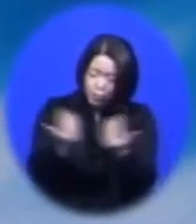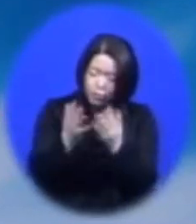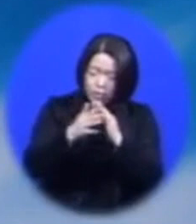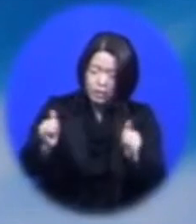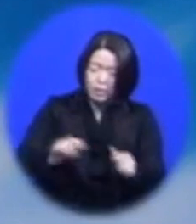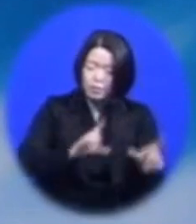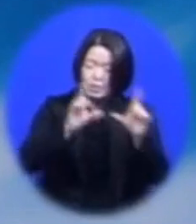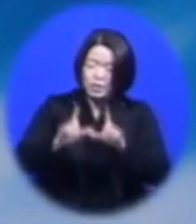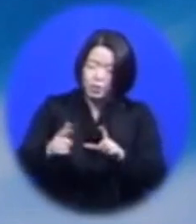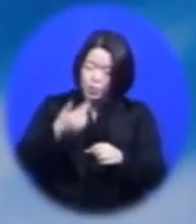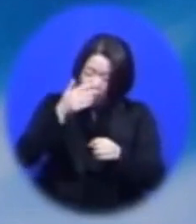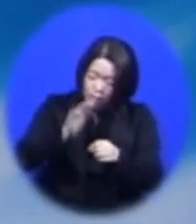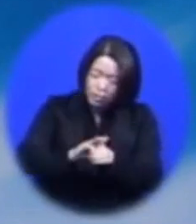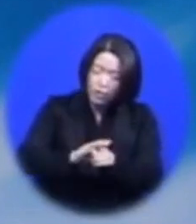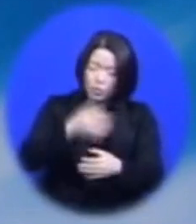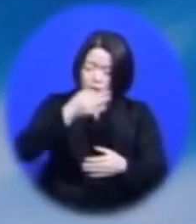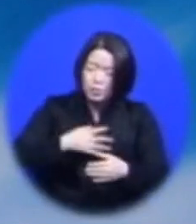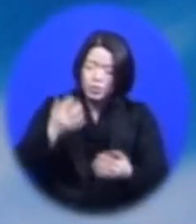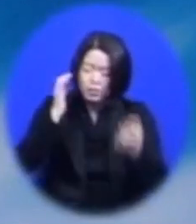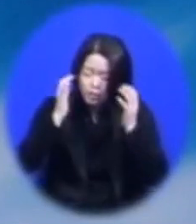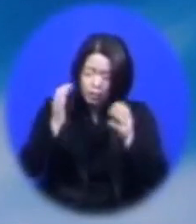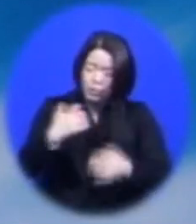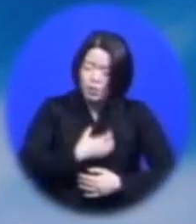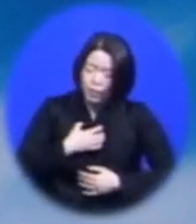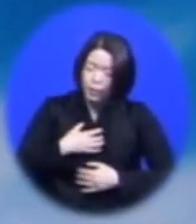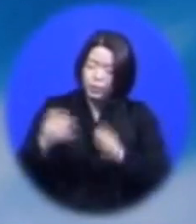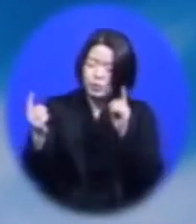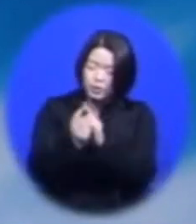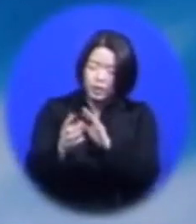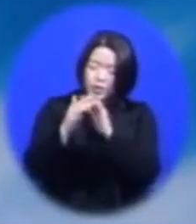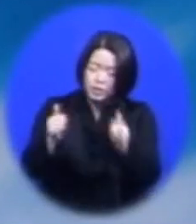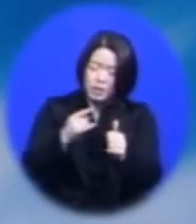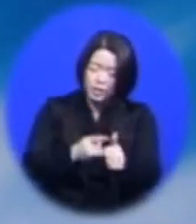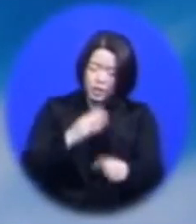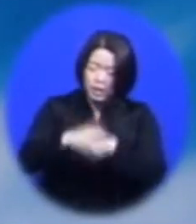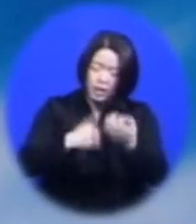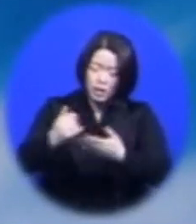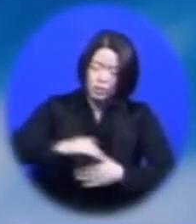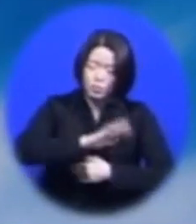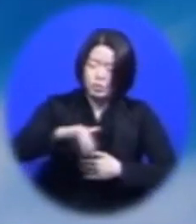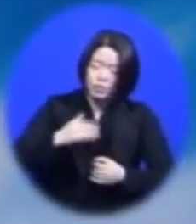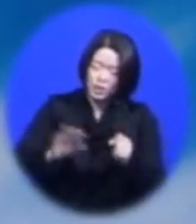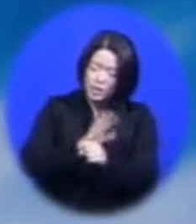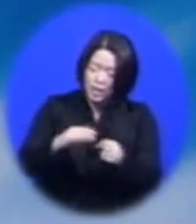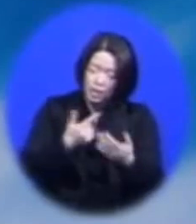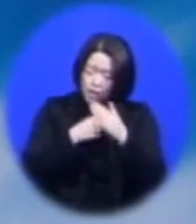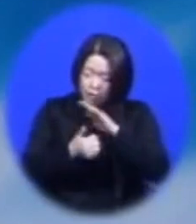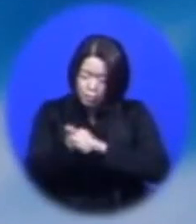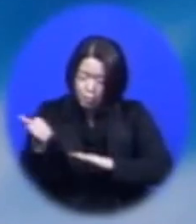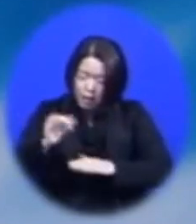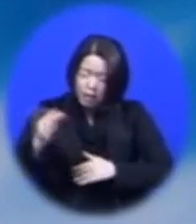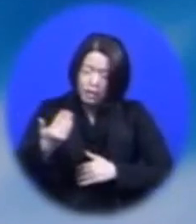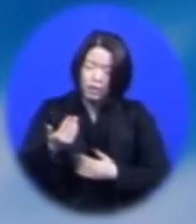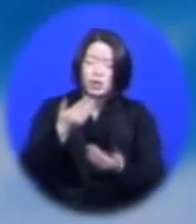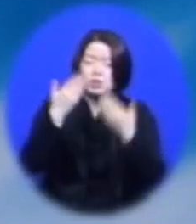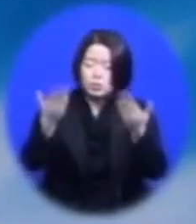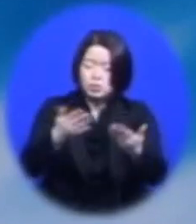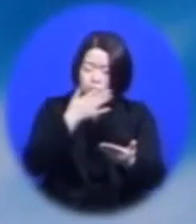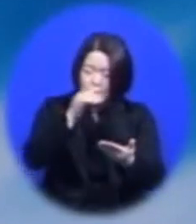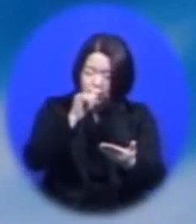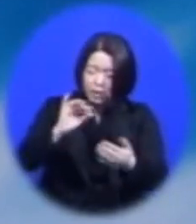살고 억울하고 힘들고 괴로워하고 고통당하는 자들에게 하나님 우리가 사랑과 소망이 되어질 수 있게 되기를